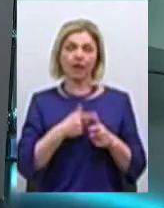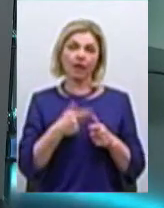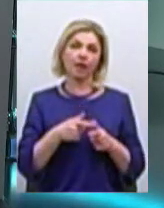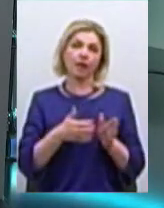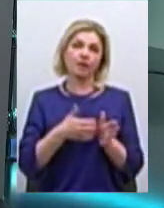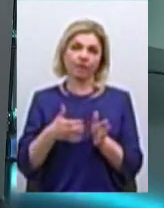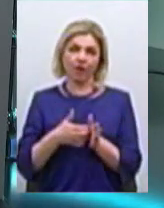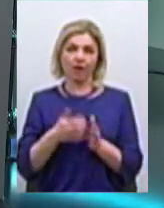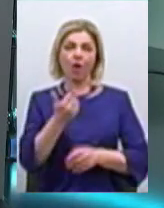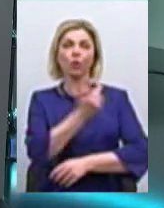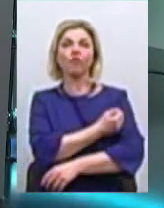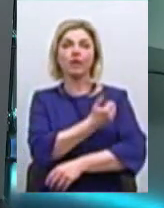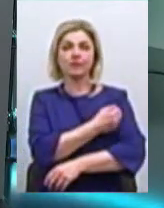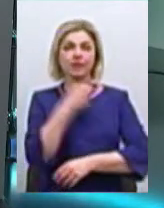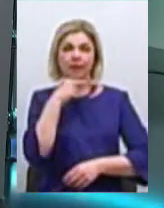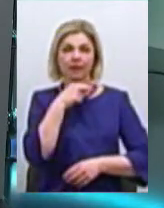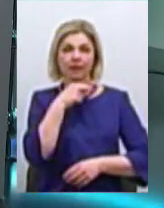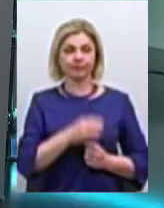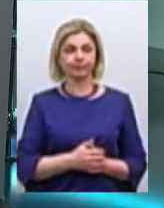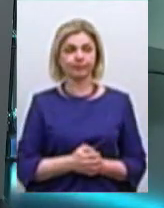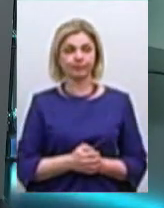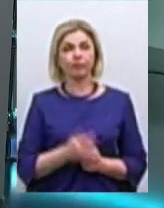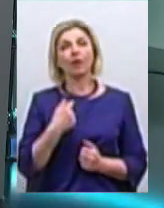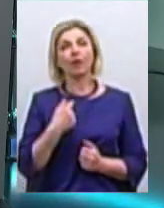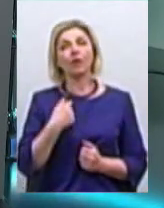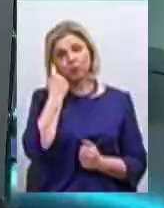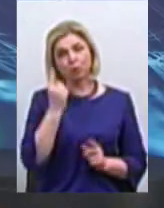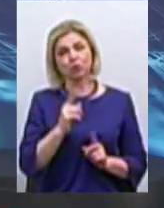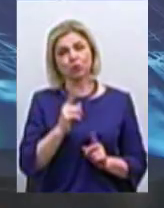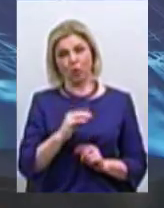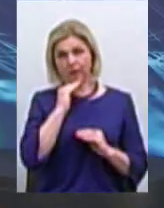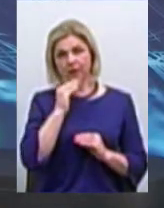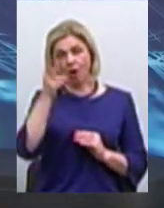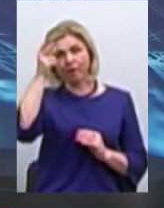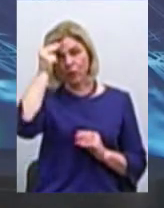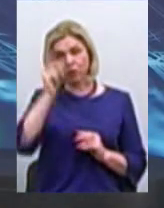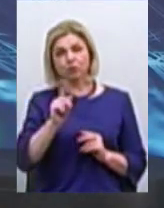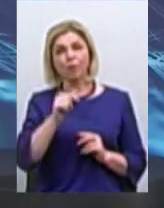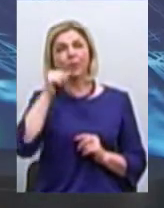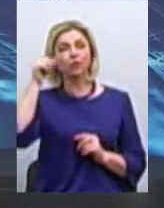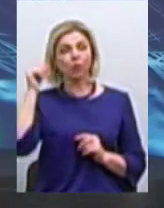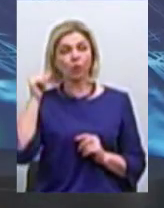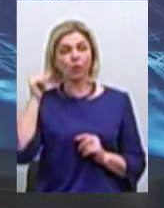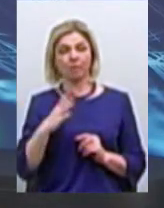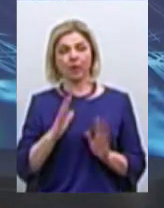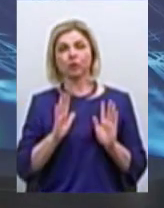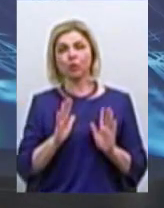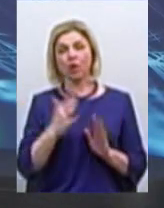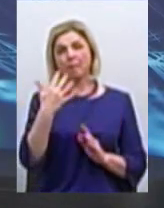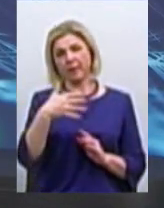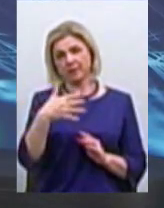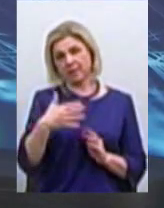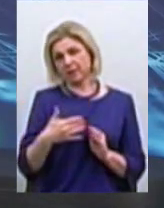цих доз вакцин? Я думаю, що достатньо, враховуючи, що в минулому році було лише 50 з